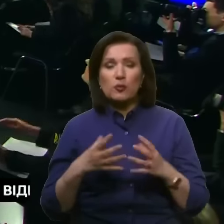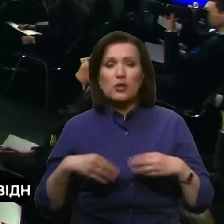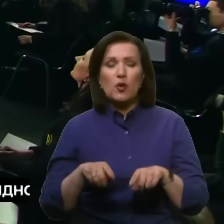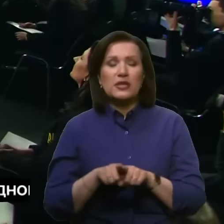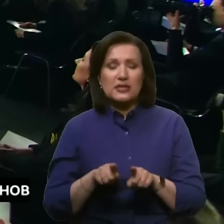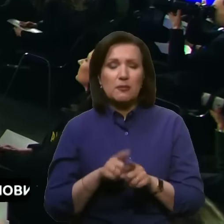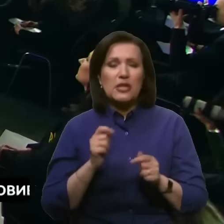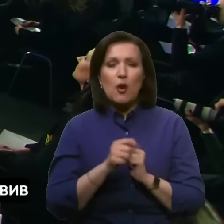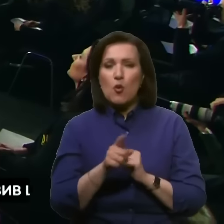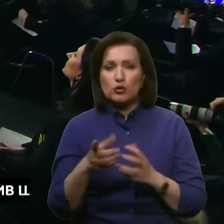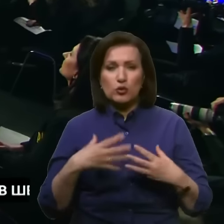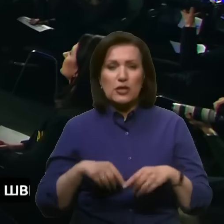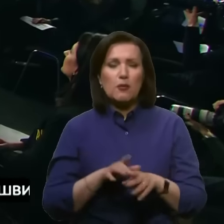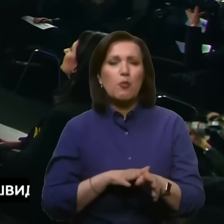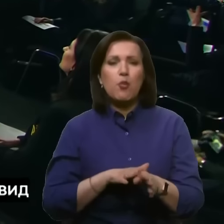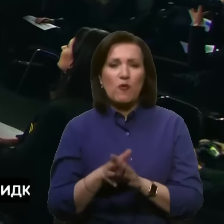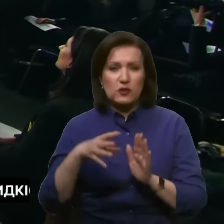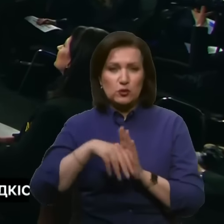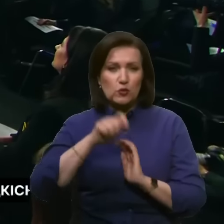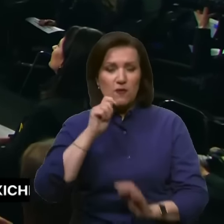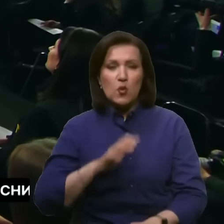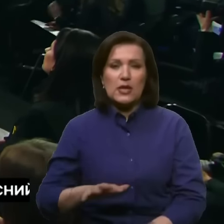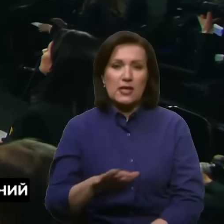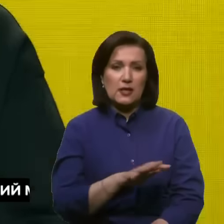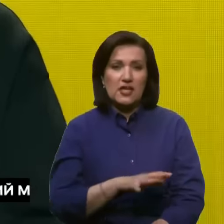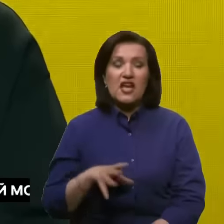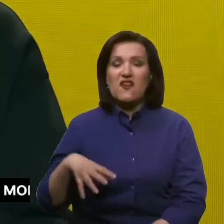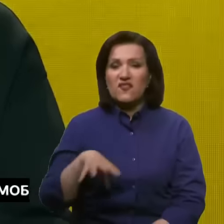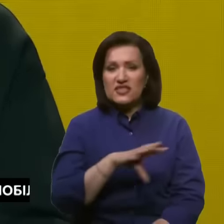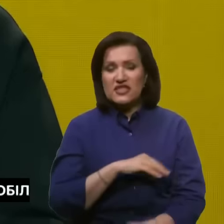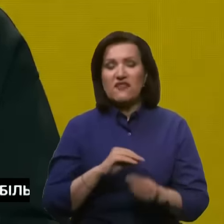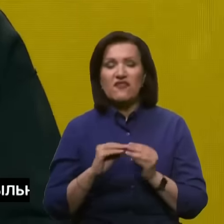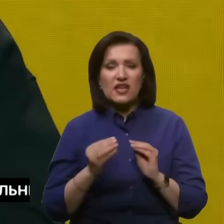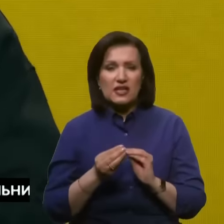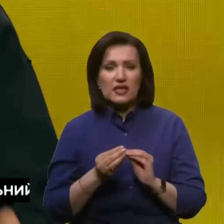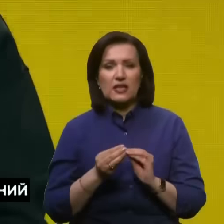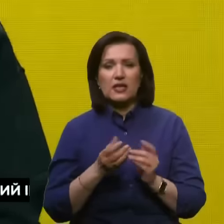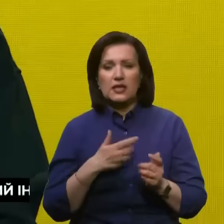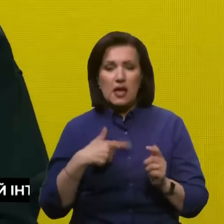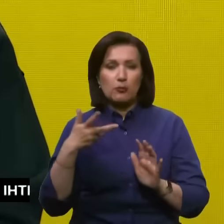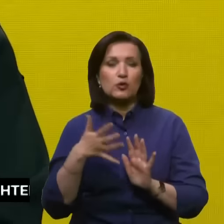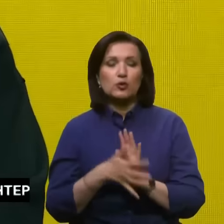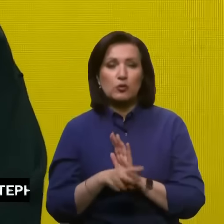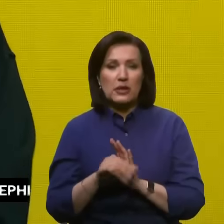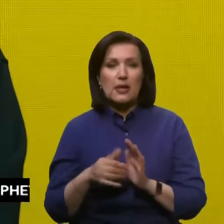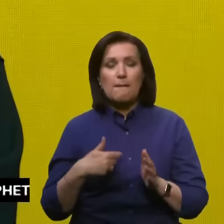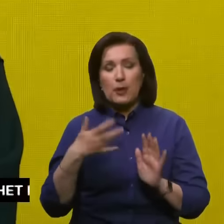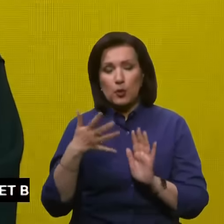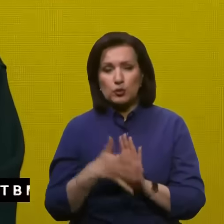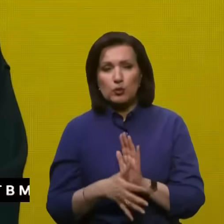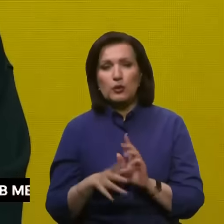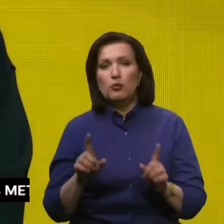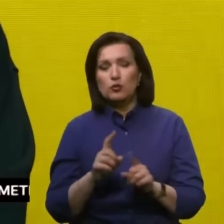кожної родини, яка повністю в Україні. Ну, всі виклики нам зрозуміли. Ми